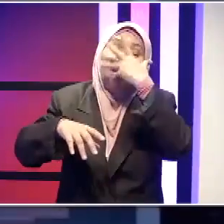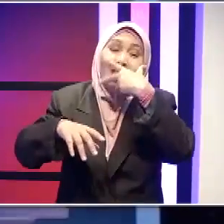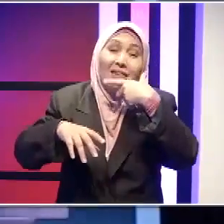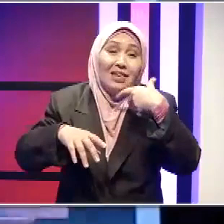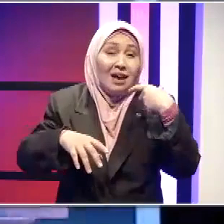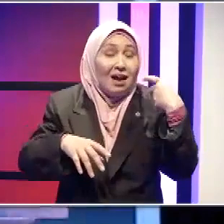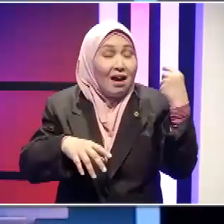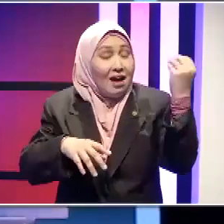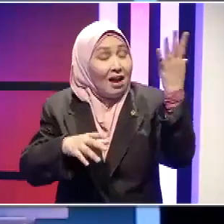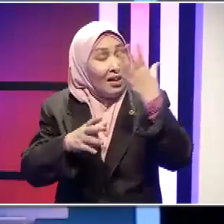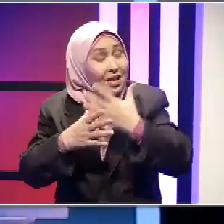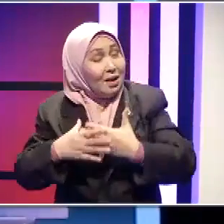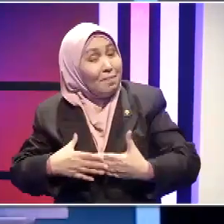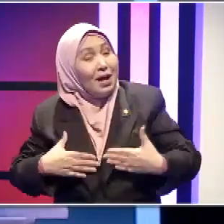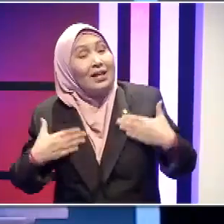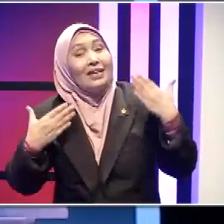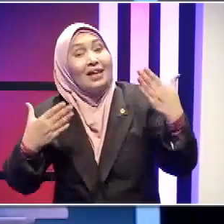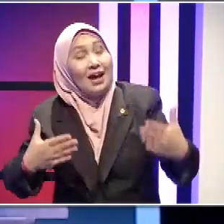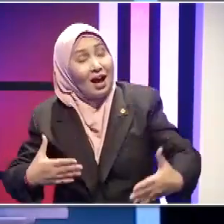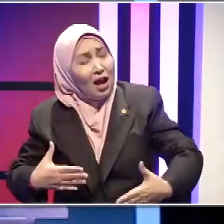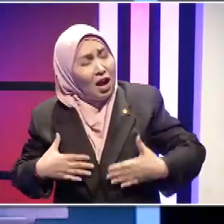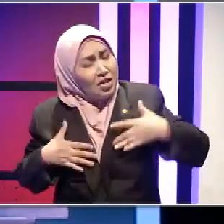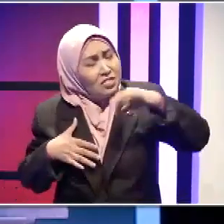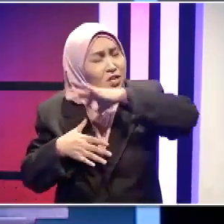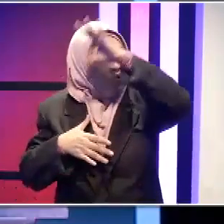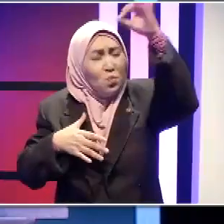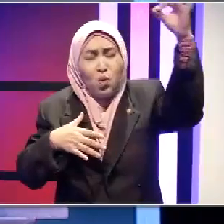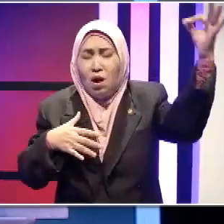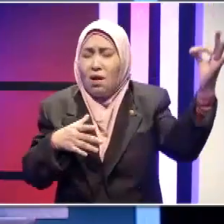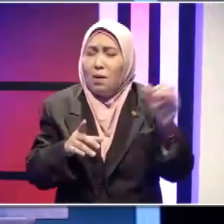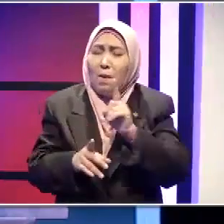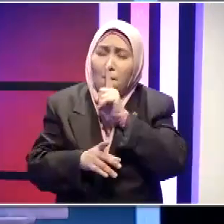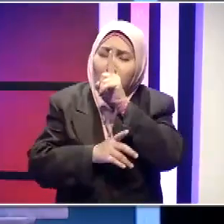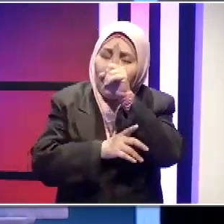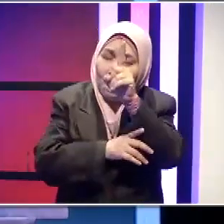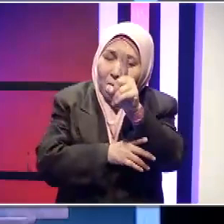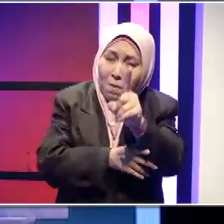keindahan kebahagiaan jiwa yang Hakiki